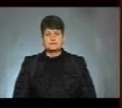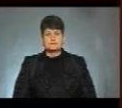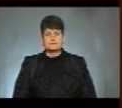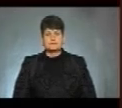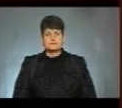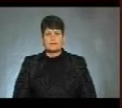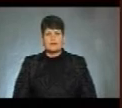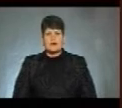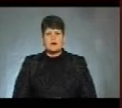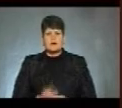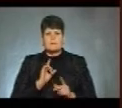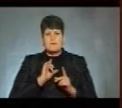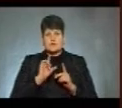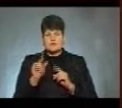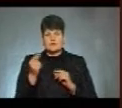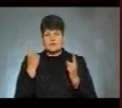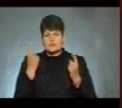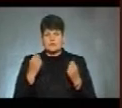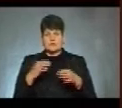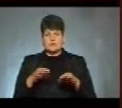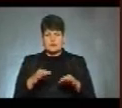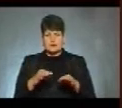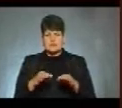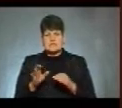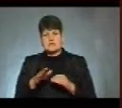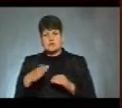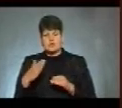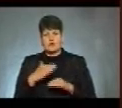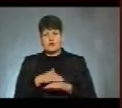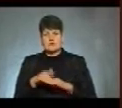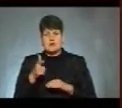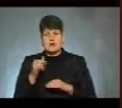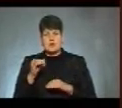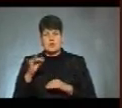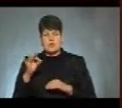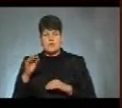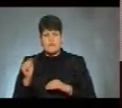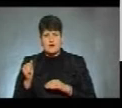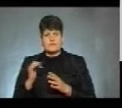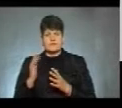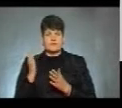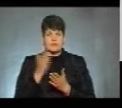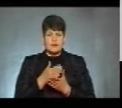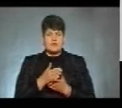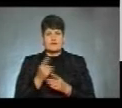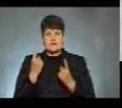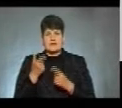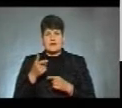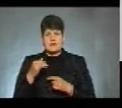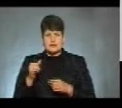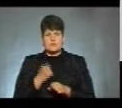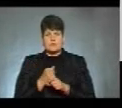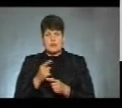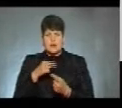Маршрут великогабаритного транспорту від сьогодні такий. Зі сторони вулиці Гайова на роздоріжжі у напрямку до села Великі Гаї облаштували